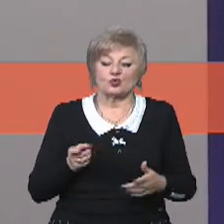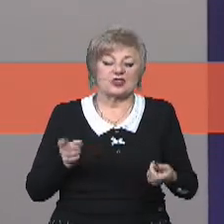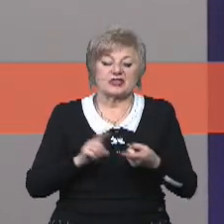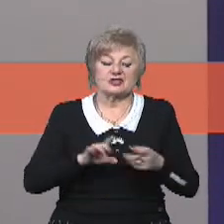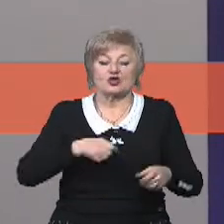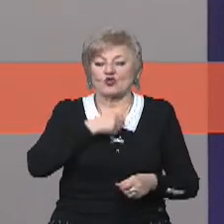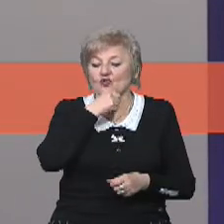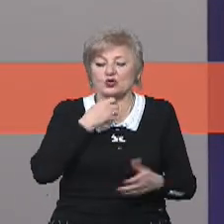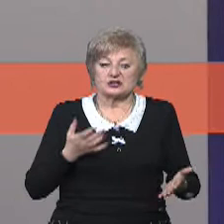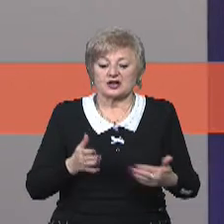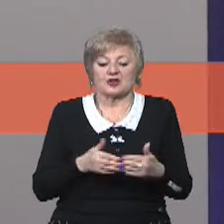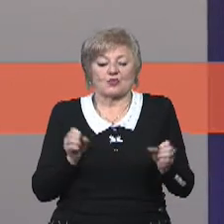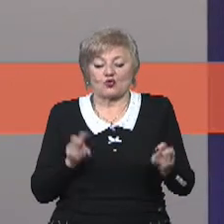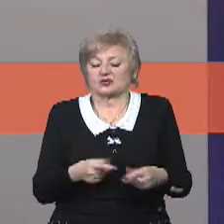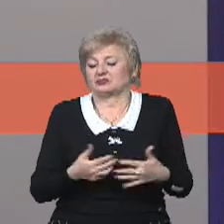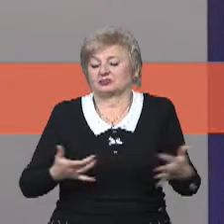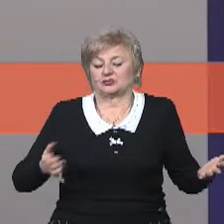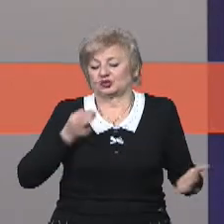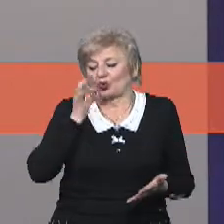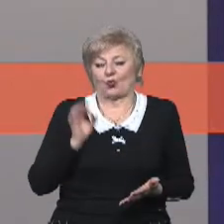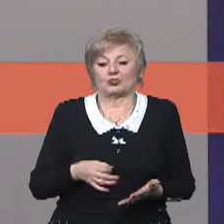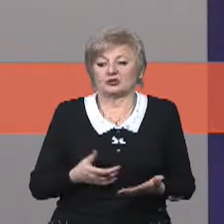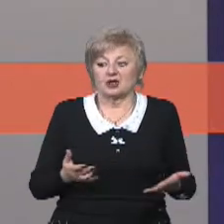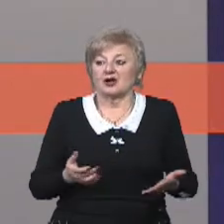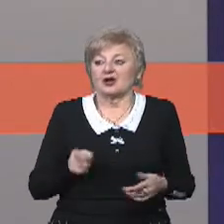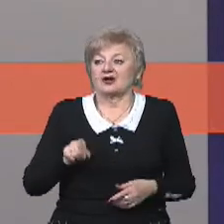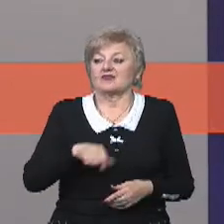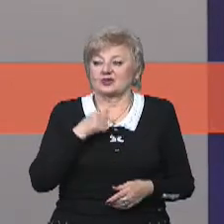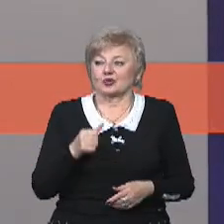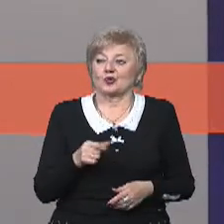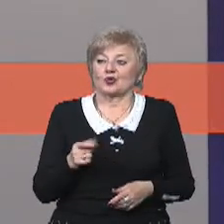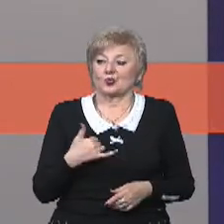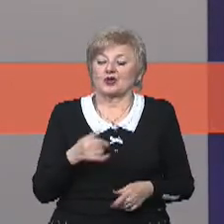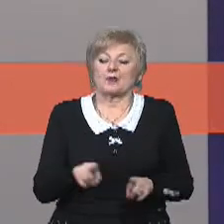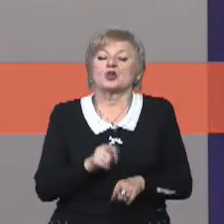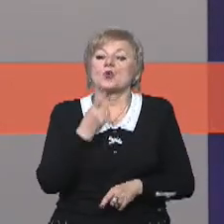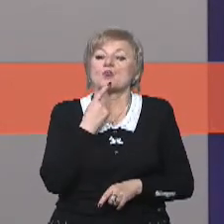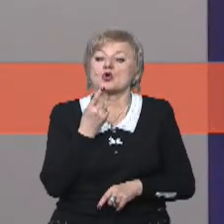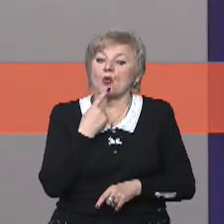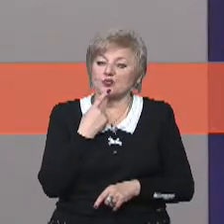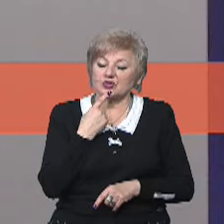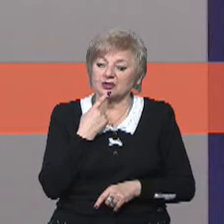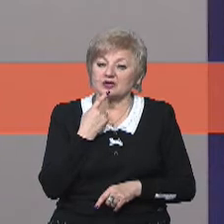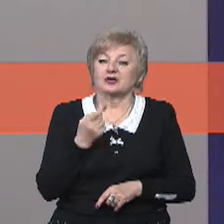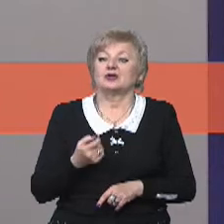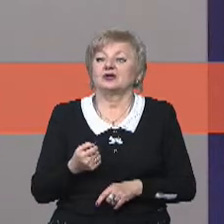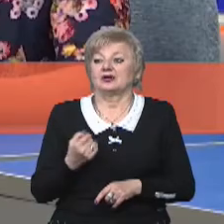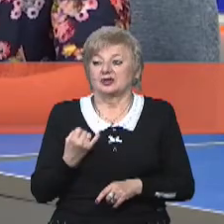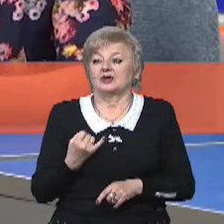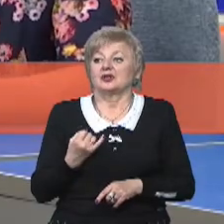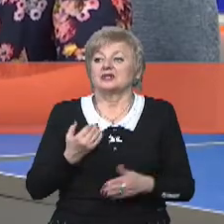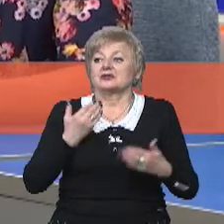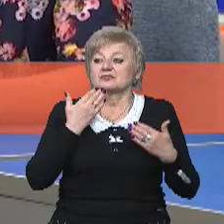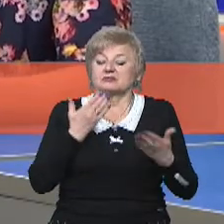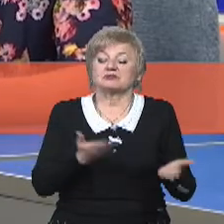віку, професії, досвіду. І цього року у нас був такий пробний сезон, ми закликали